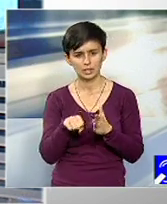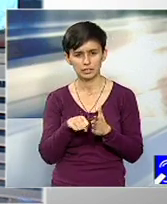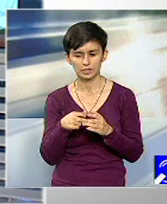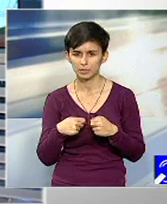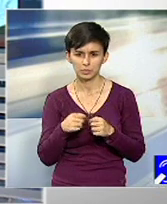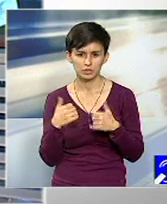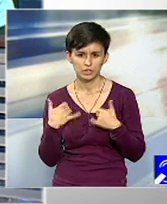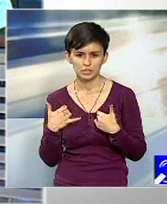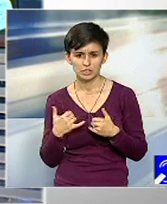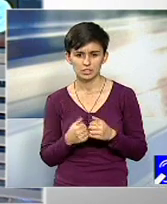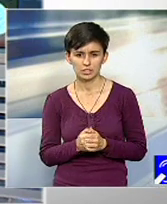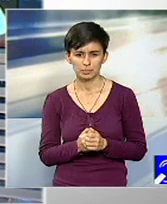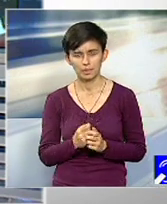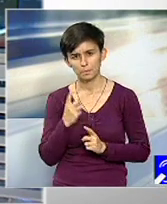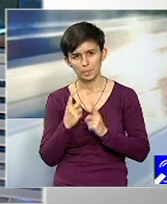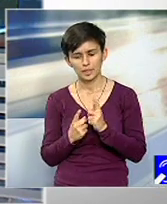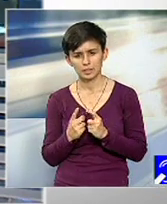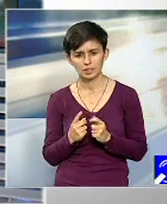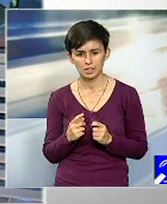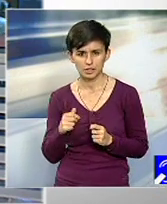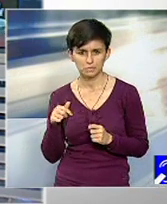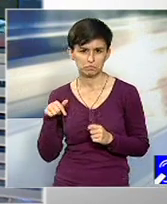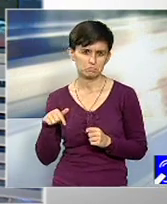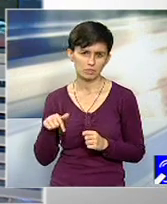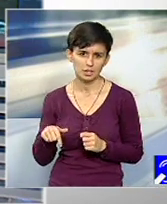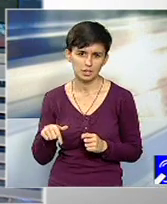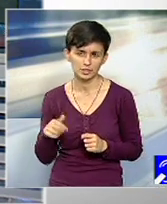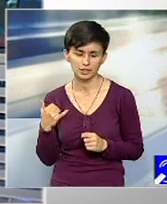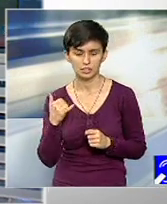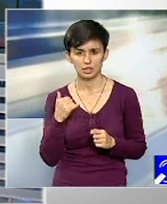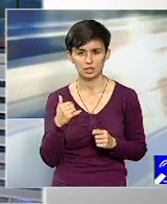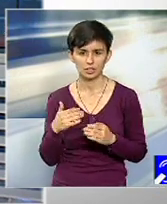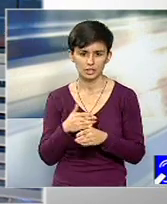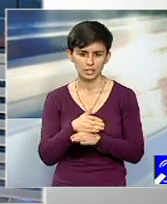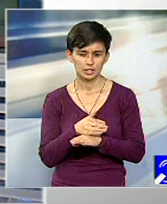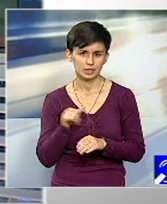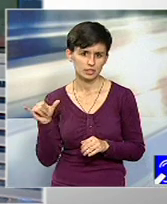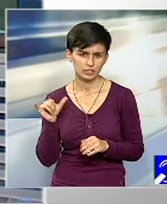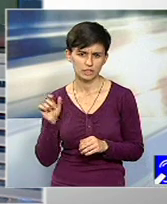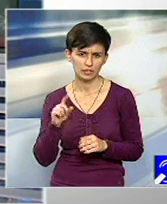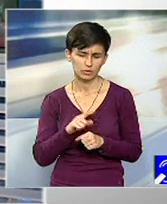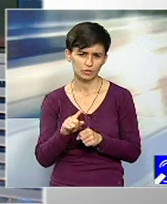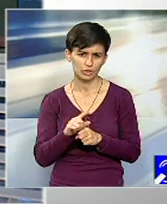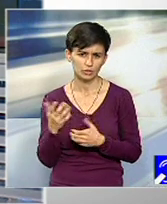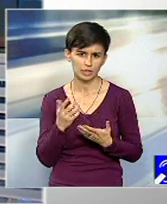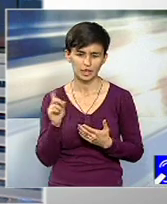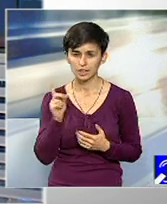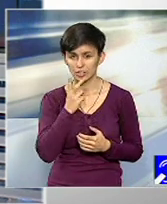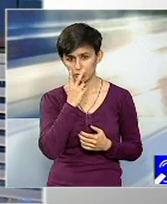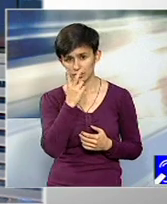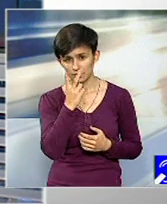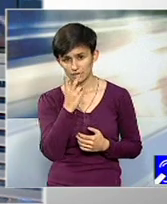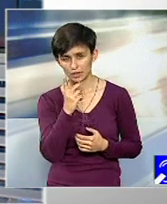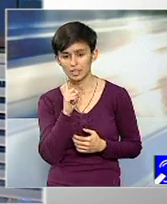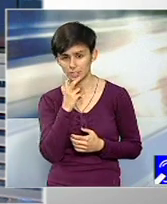întâmplă, de pildă să spunem că acum în studio intră cineva, aspect care nu se vede și nici nu se vede, dar nu se